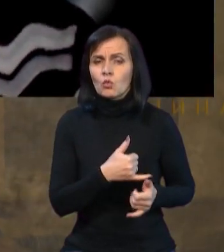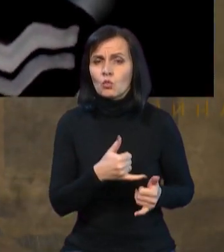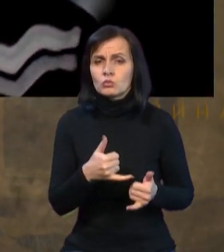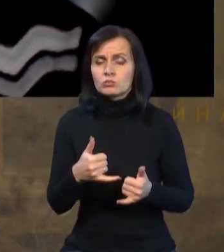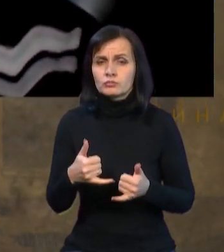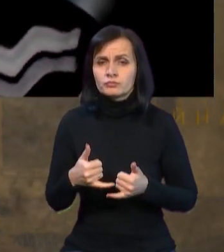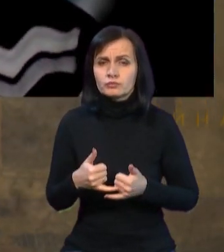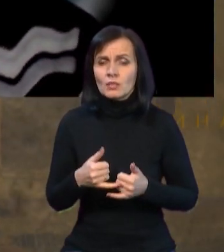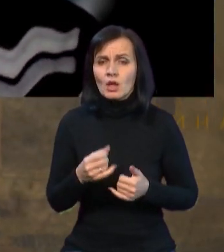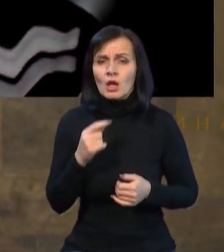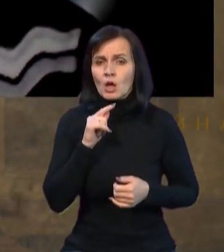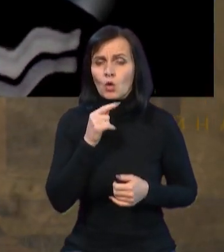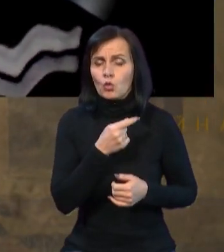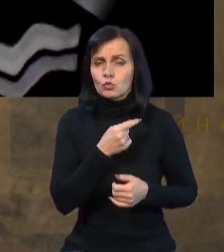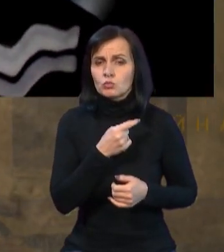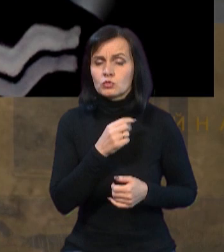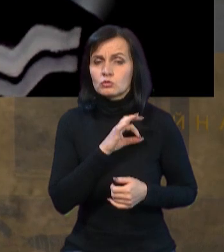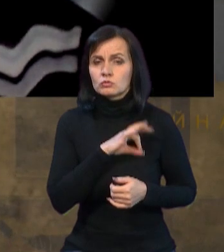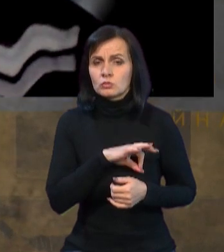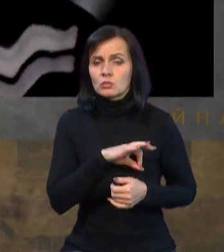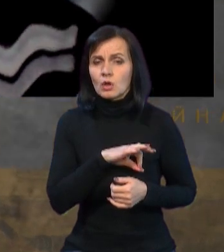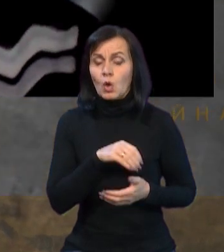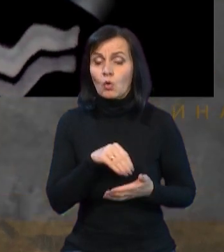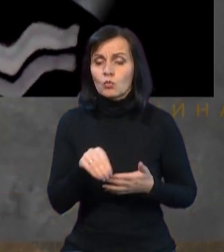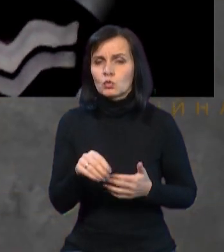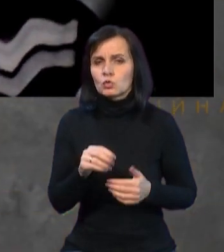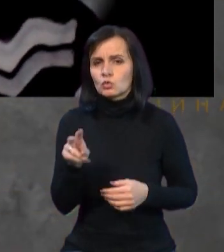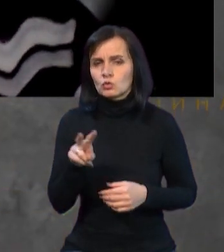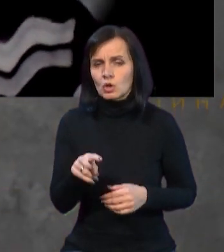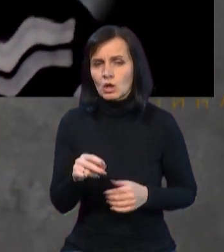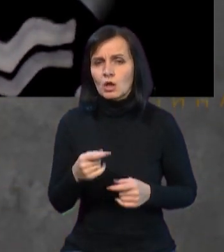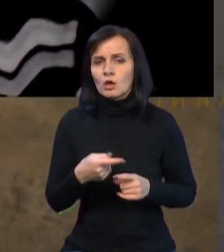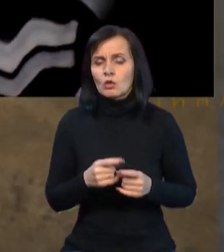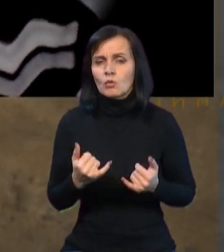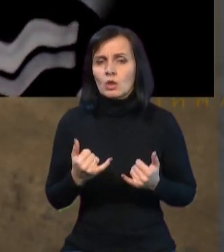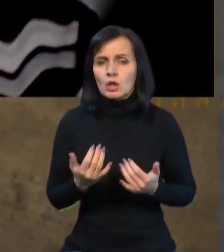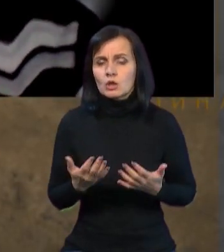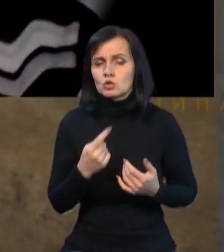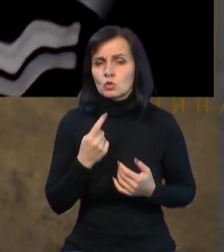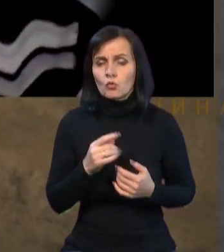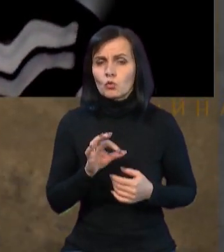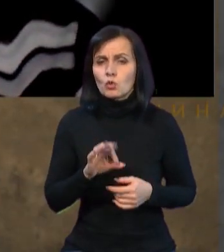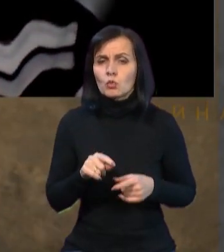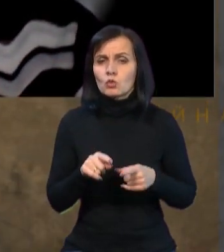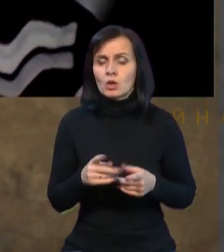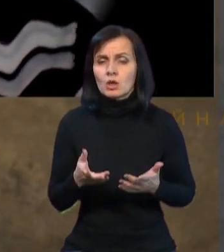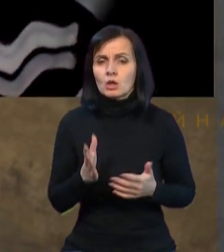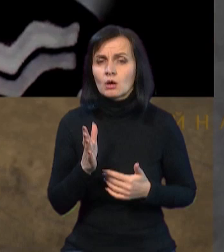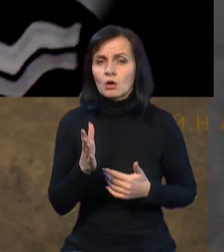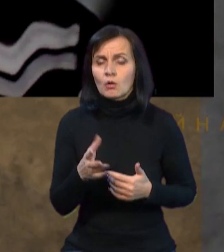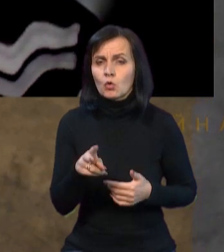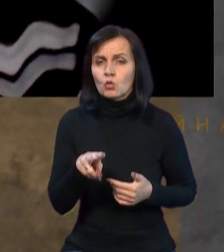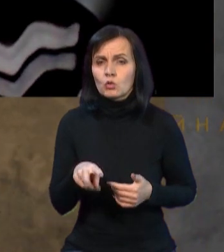що купують долар. Тому наразі, якщо говорити про те, який буде долар